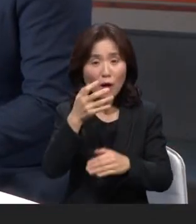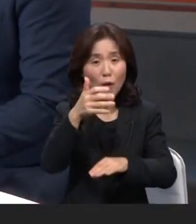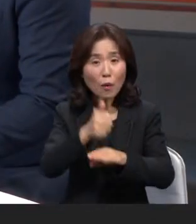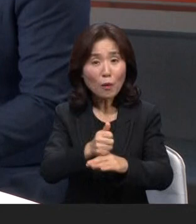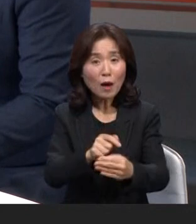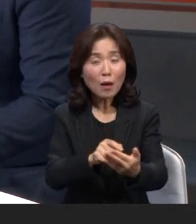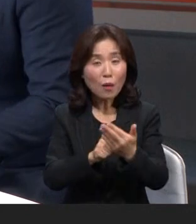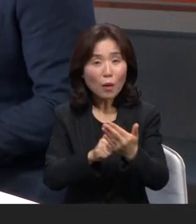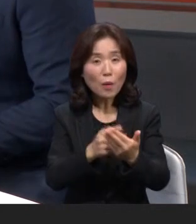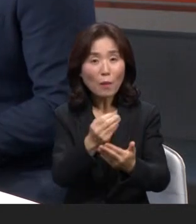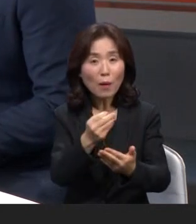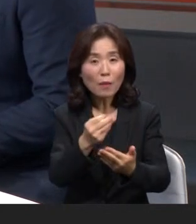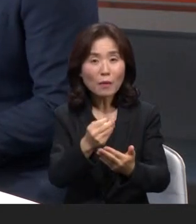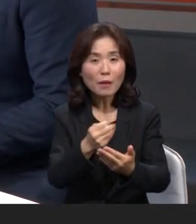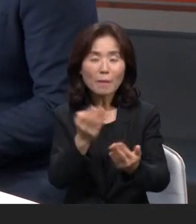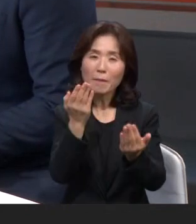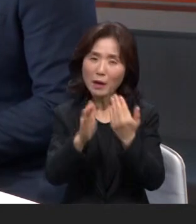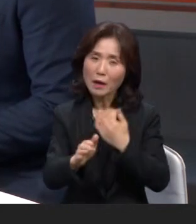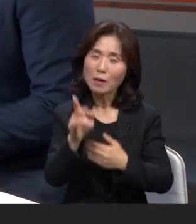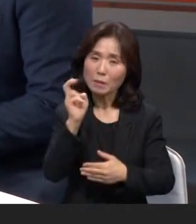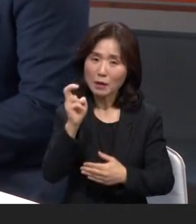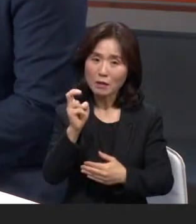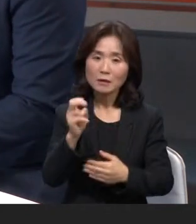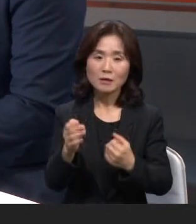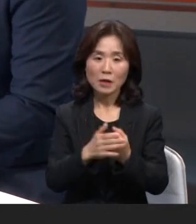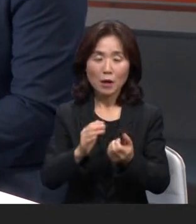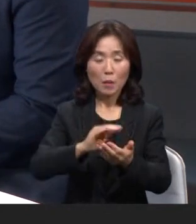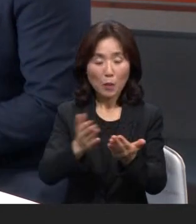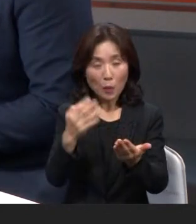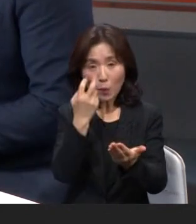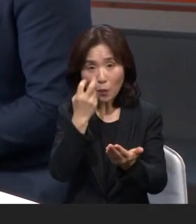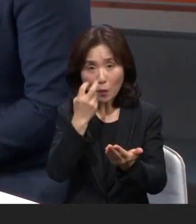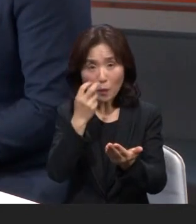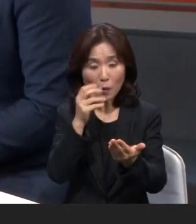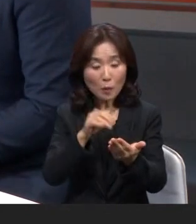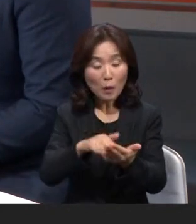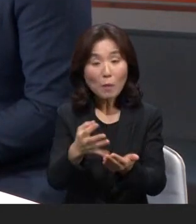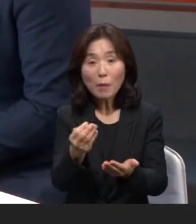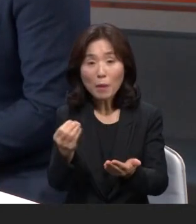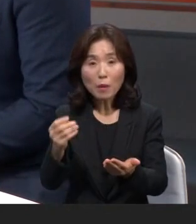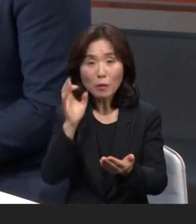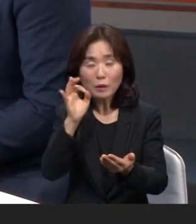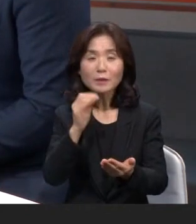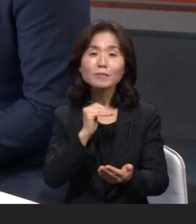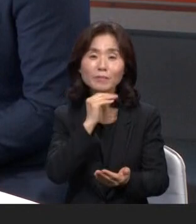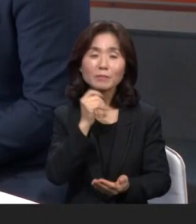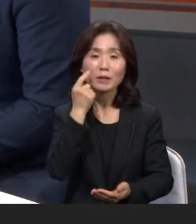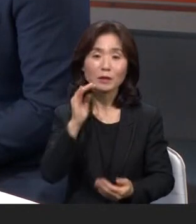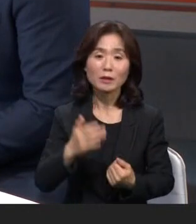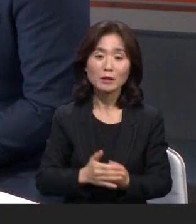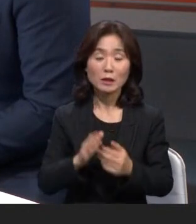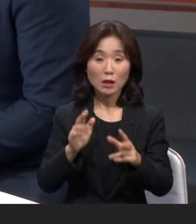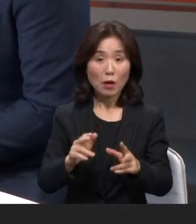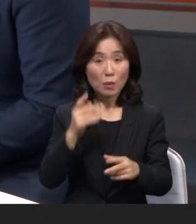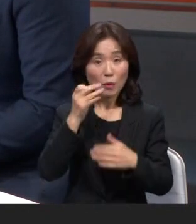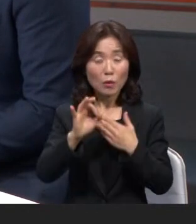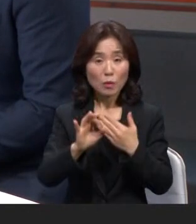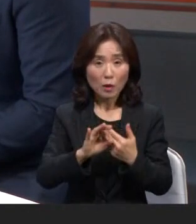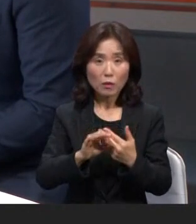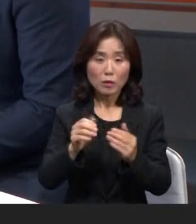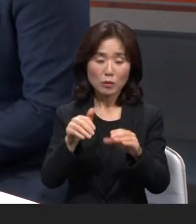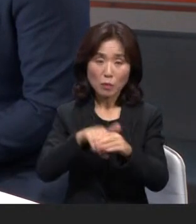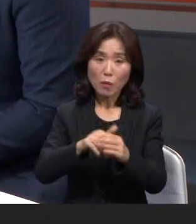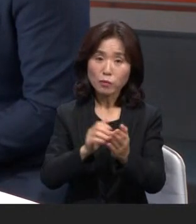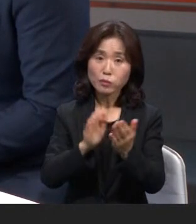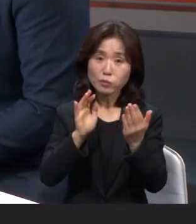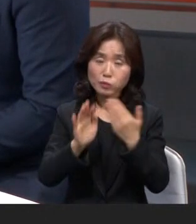완료될 때까지 좀 끝까지 기다려봐야겠네요. 네. 그런데 현지 보도를 살펴보면 투표가 끝나더라도 뭐 갈등과 혼란이 불거질 수도